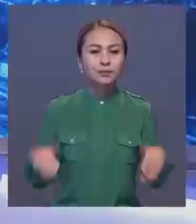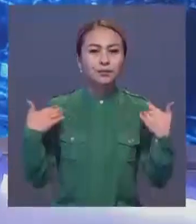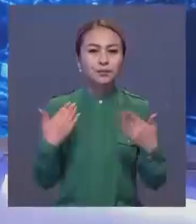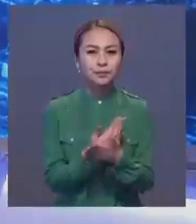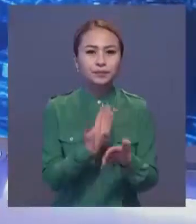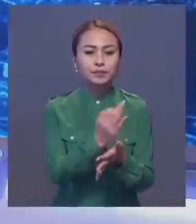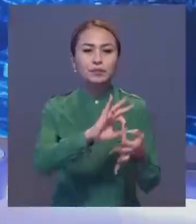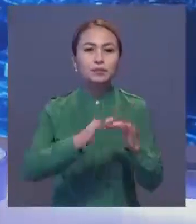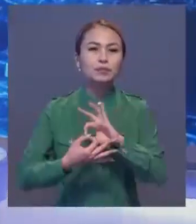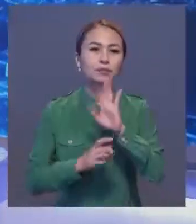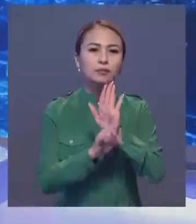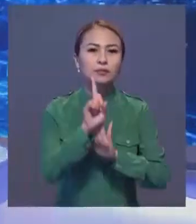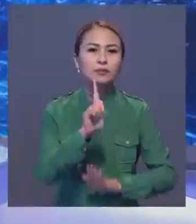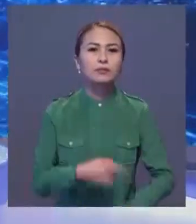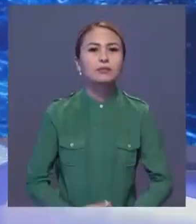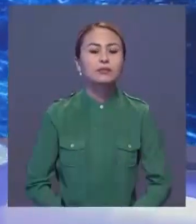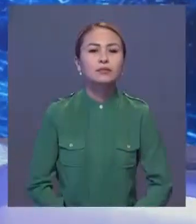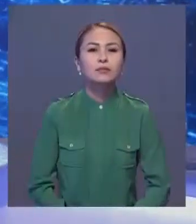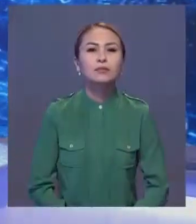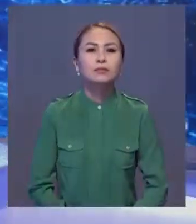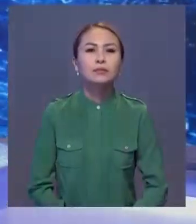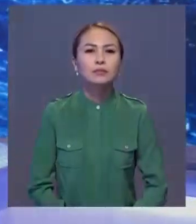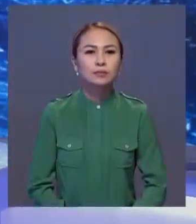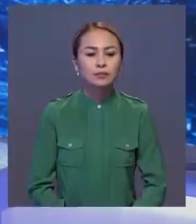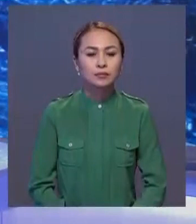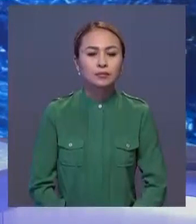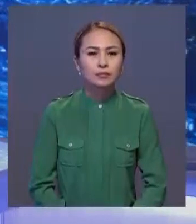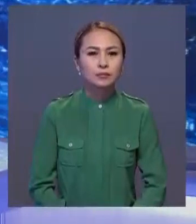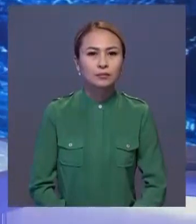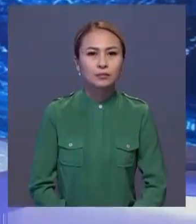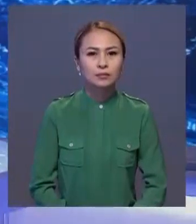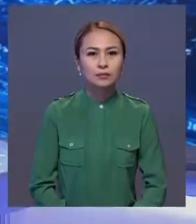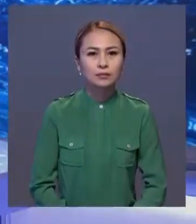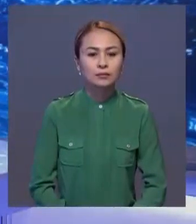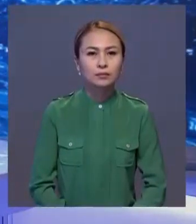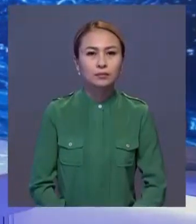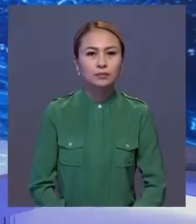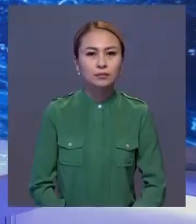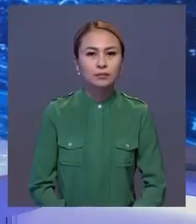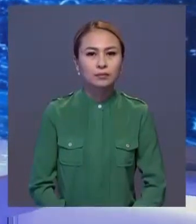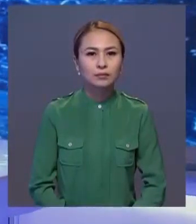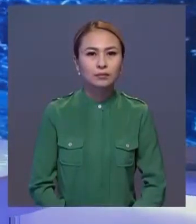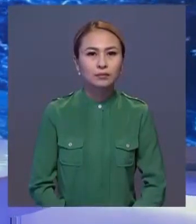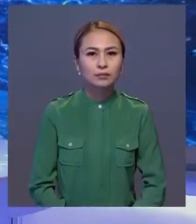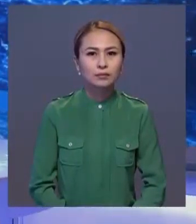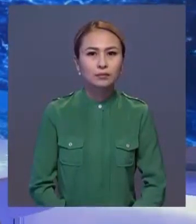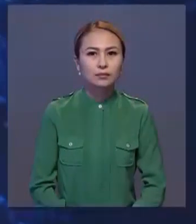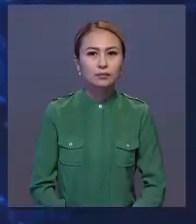Армысыздар, құрметті көрермен, басты ақпараттық арнада жаңалықтар. Сіздермен бірге Динара Кунафина, сурда аудармада Жанбота Сарсенбаева.